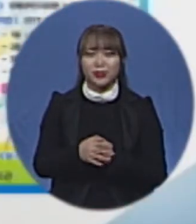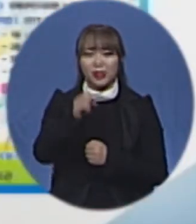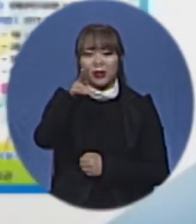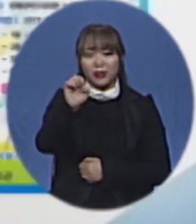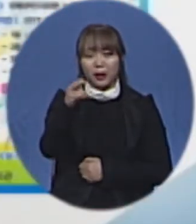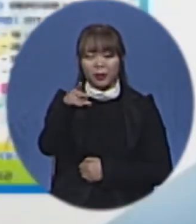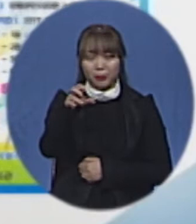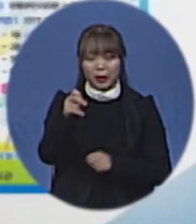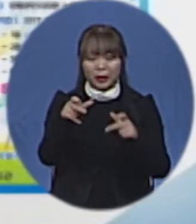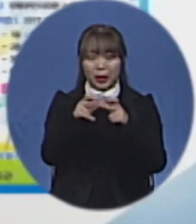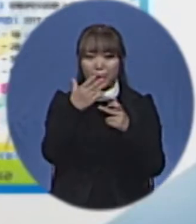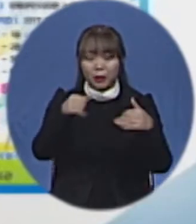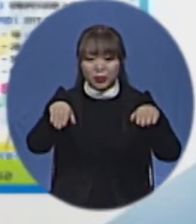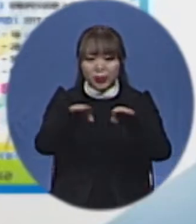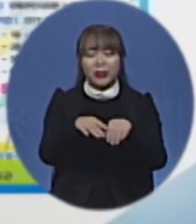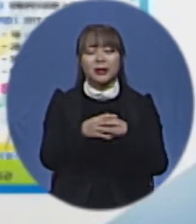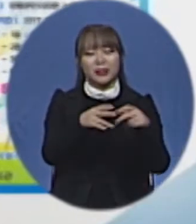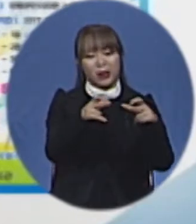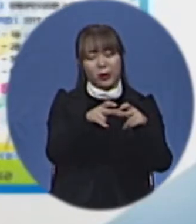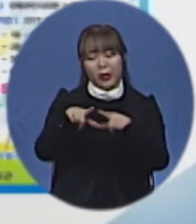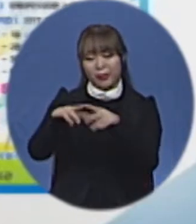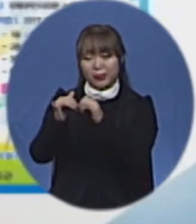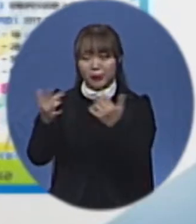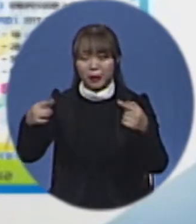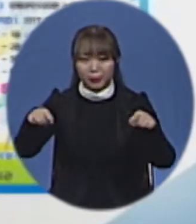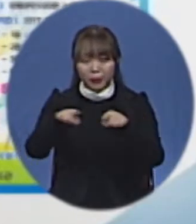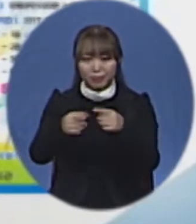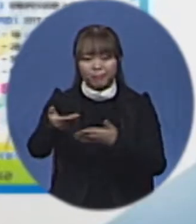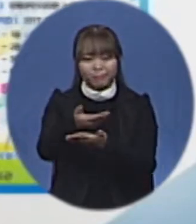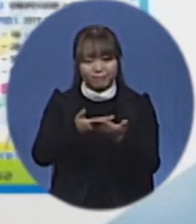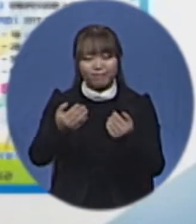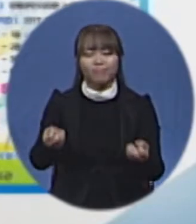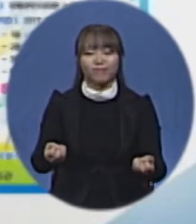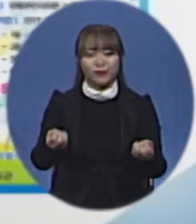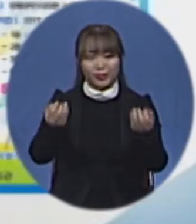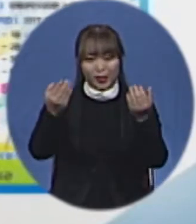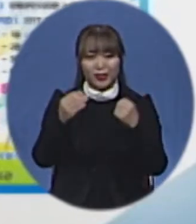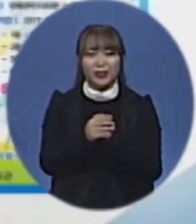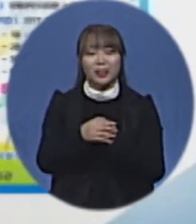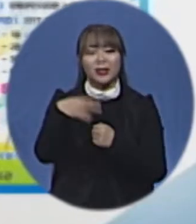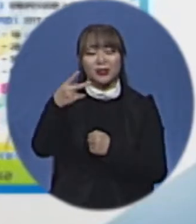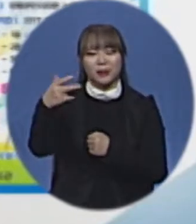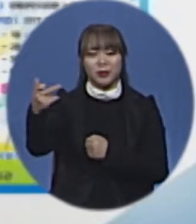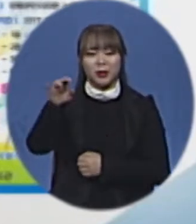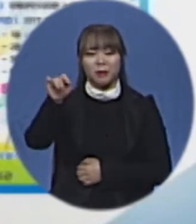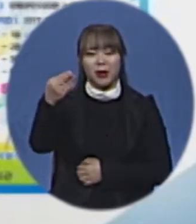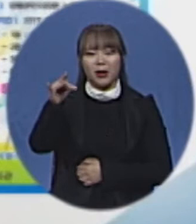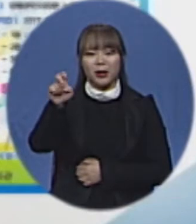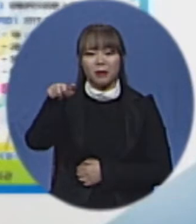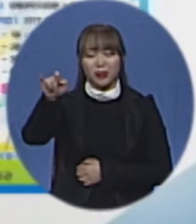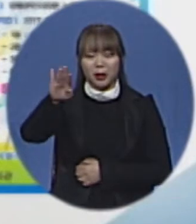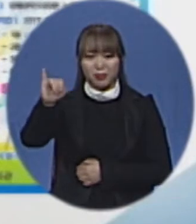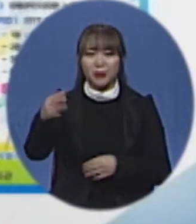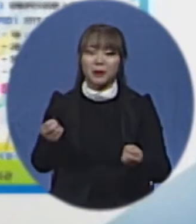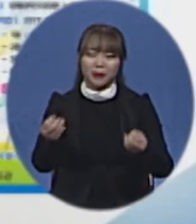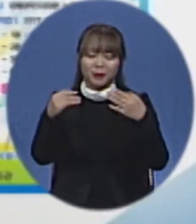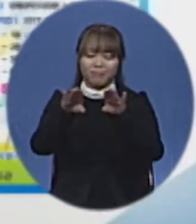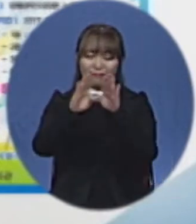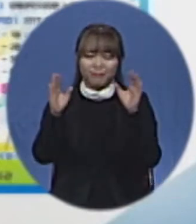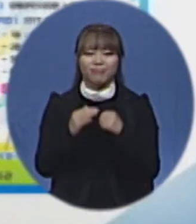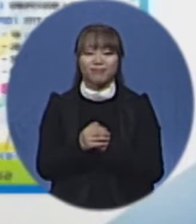양평군 장애인복지관은 장애인과 비장애인이 함께 어우러지는 축제회장인 2017 바람개비 페스티벌을